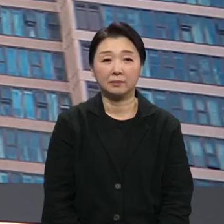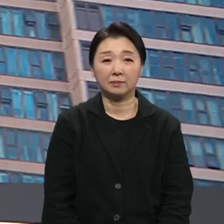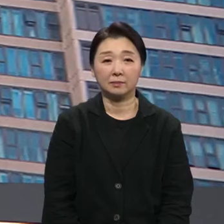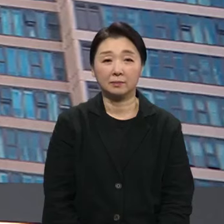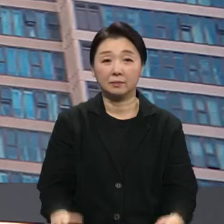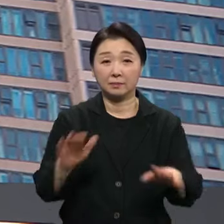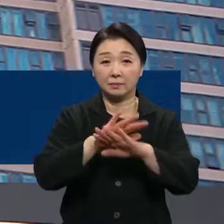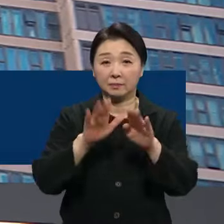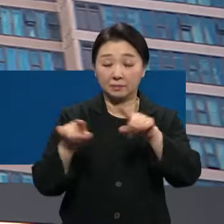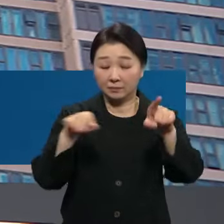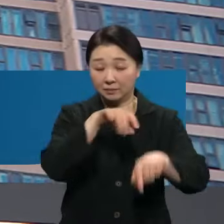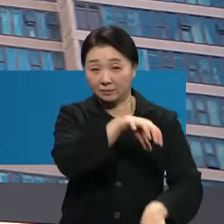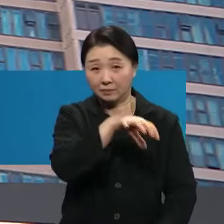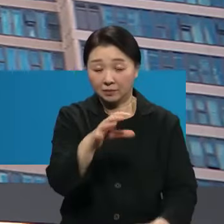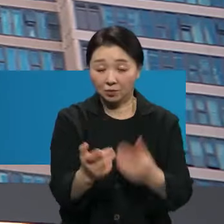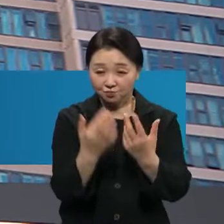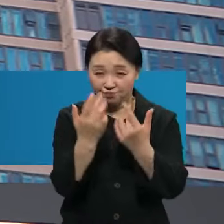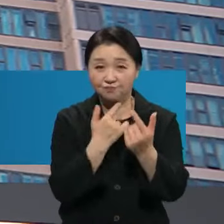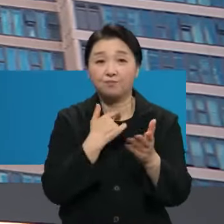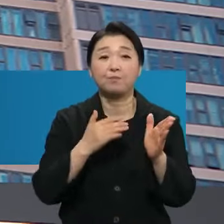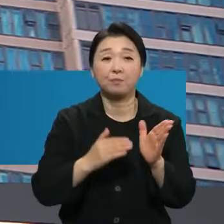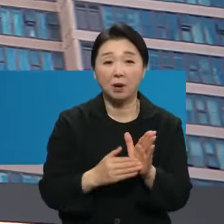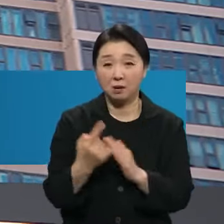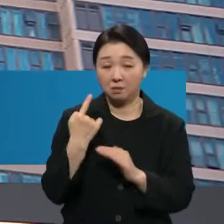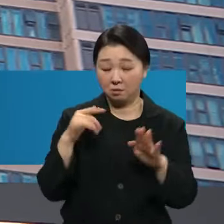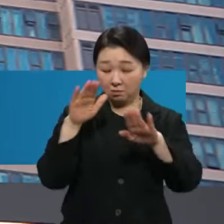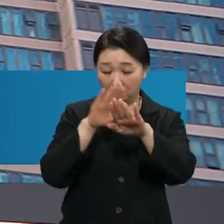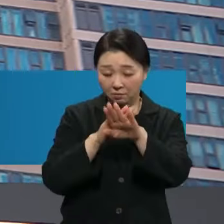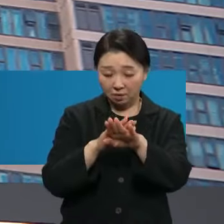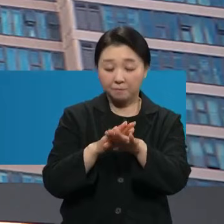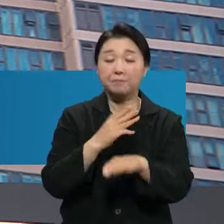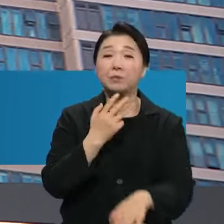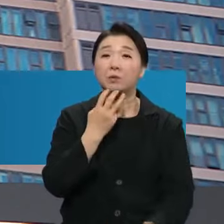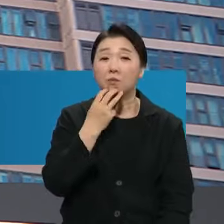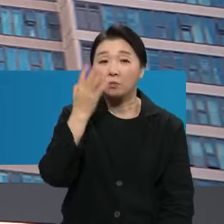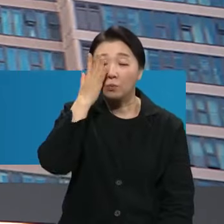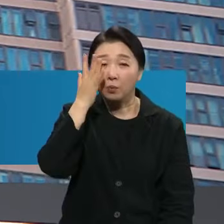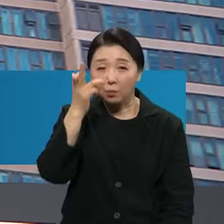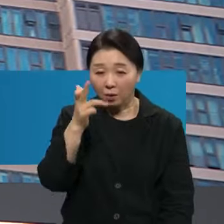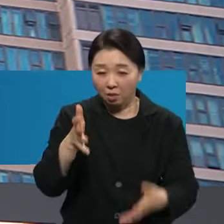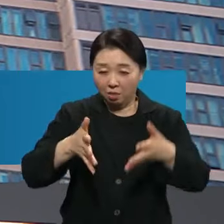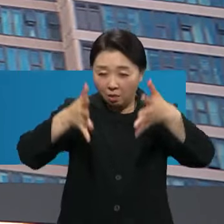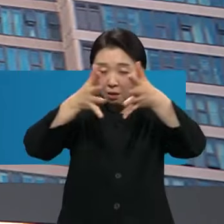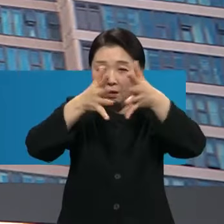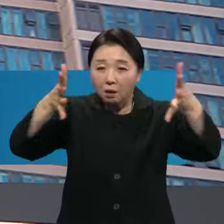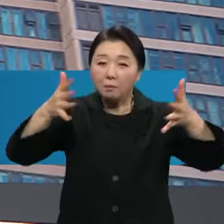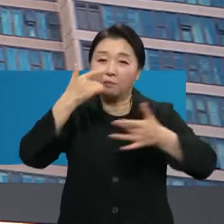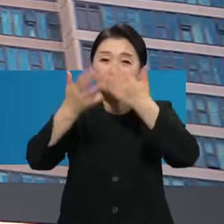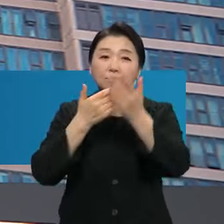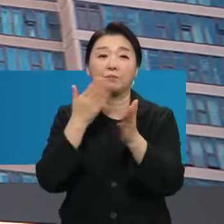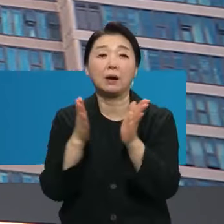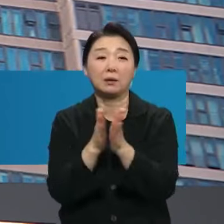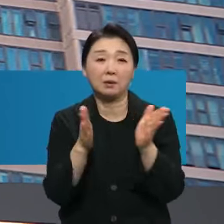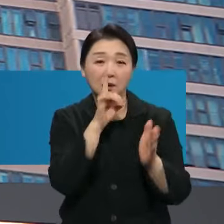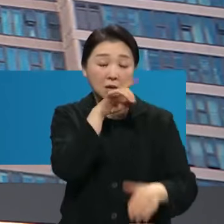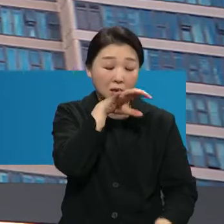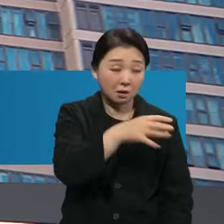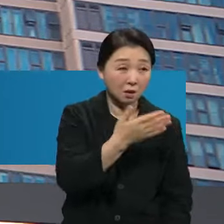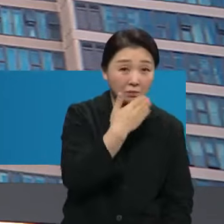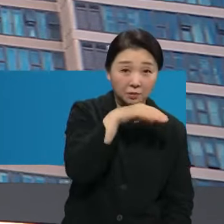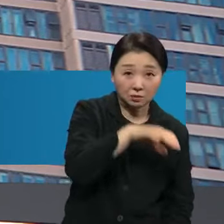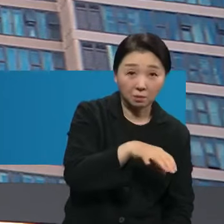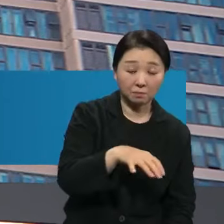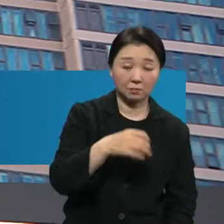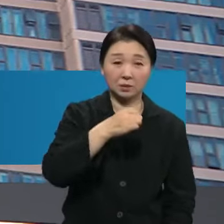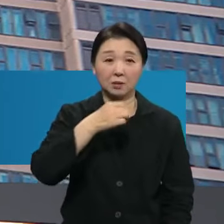밤사이 전국 곳곳에서 불이났습니다 어제 저녁 서울 용산의 한 고층 아파트에서 난 불을 시작으로 강릉에선 음식점